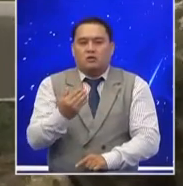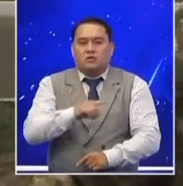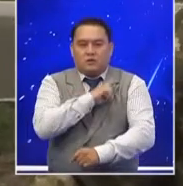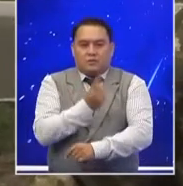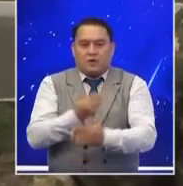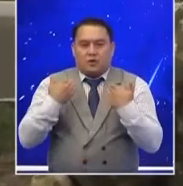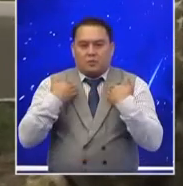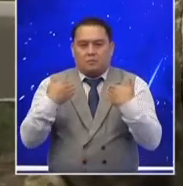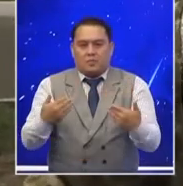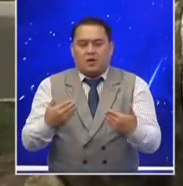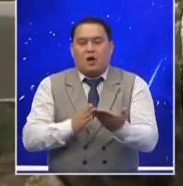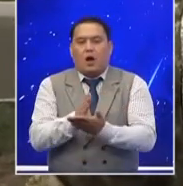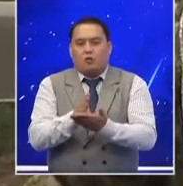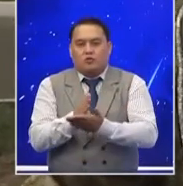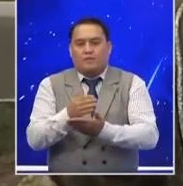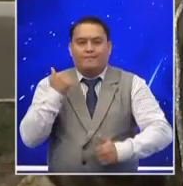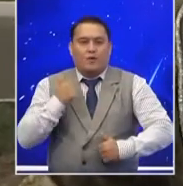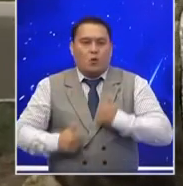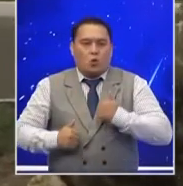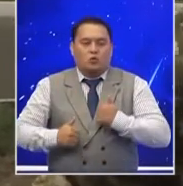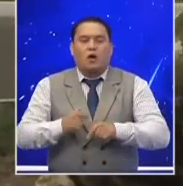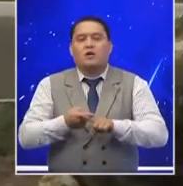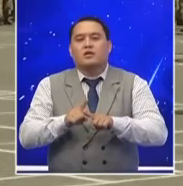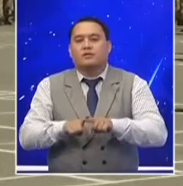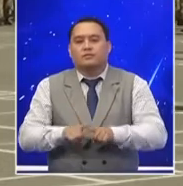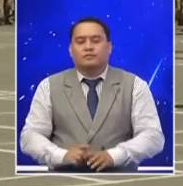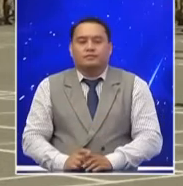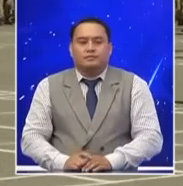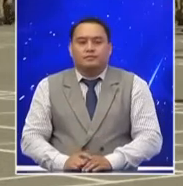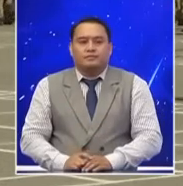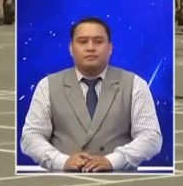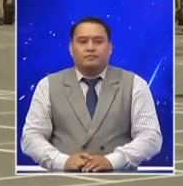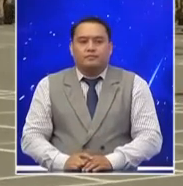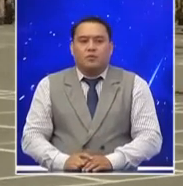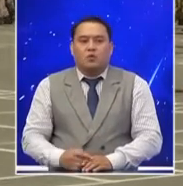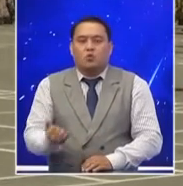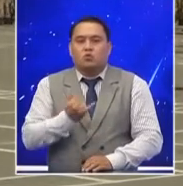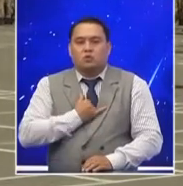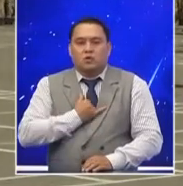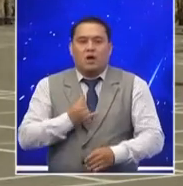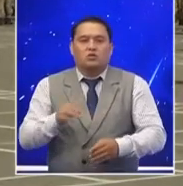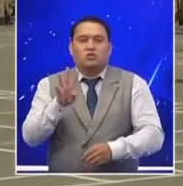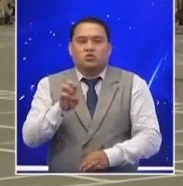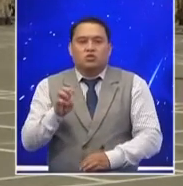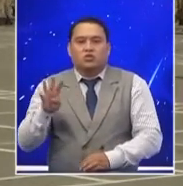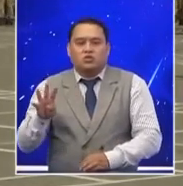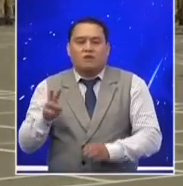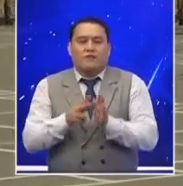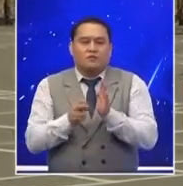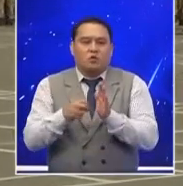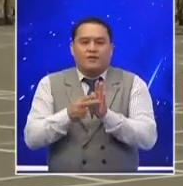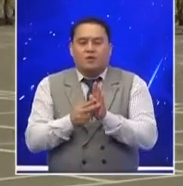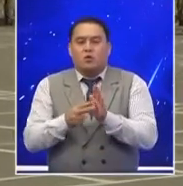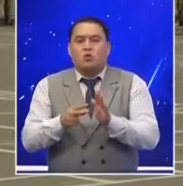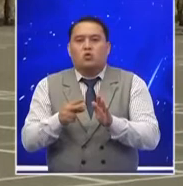до конца, отслужили гордо, с достоинством и честью. На базе войсковой части 18404 воинская